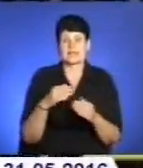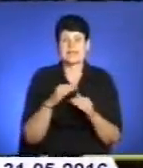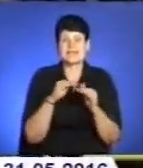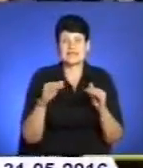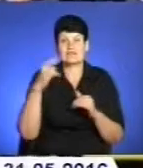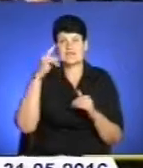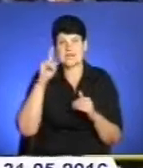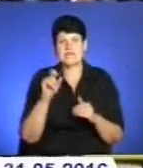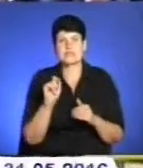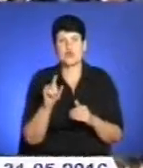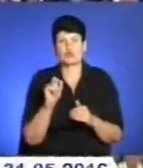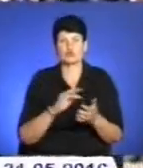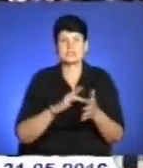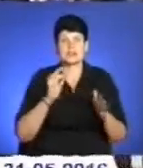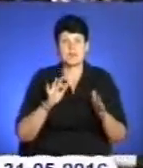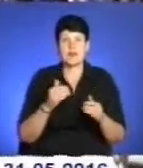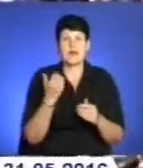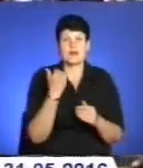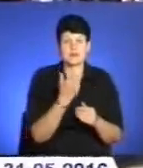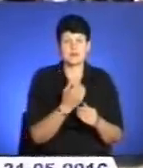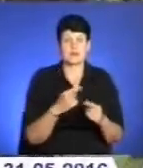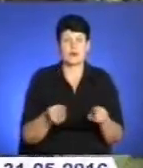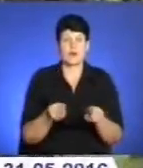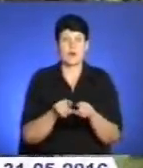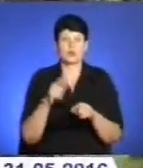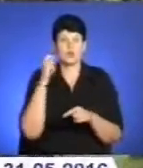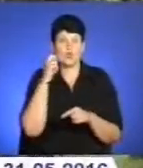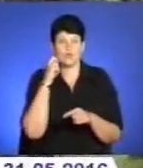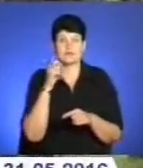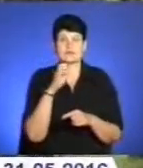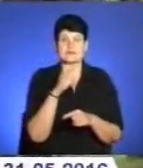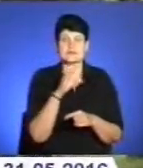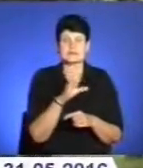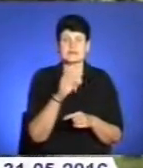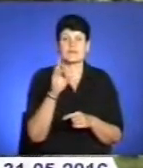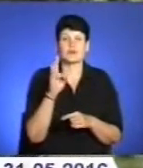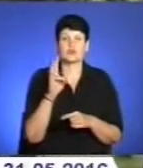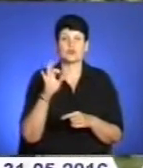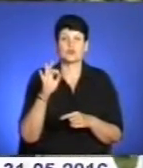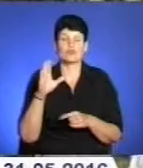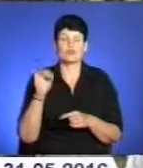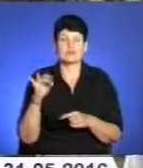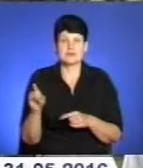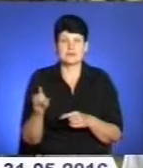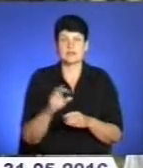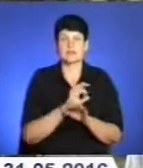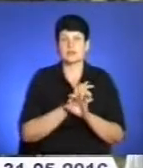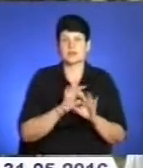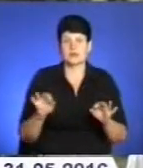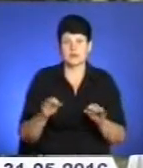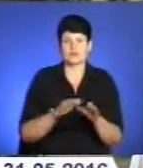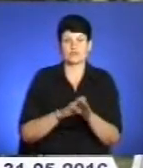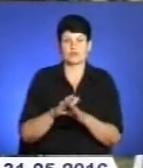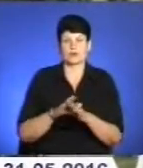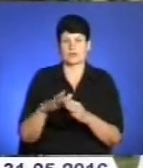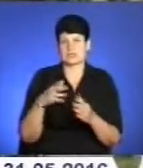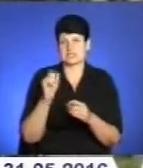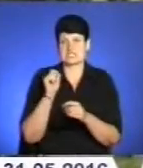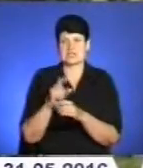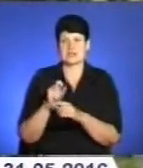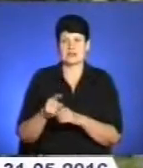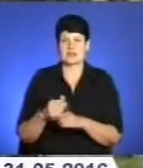срібло. Натомість їхні однолітки Станіслав Новосядлий та Юлія Кісіль відмінно впоралися з усіма завданнями.